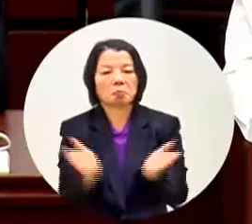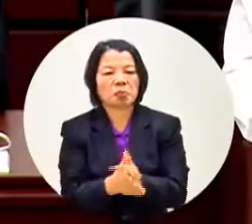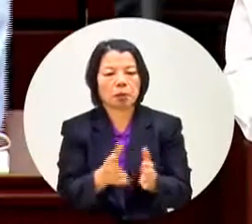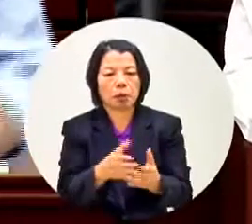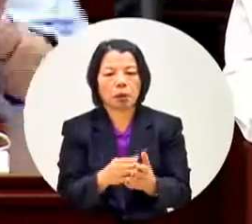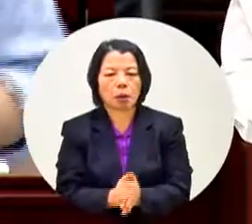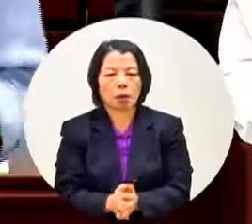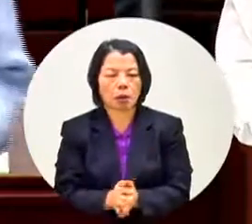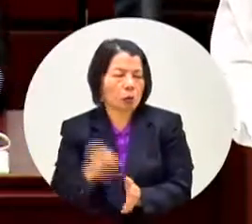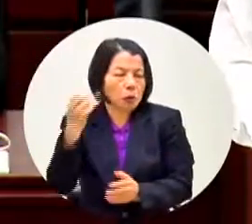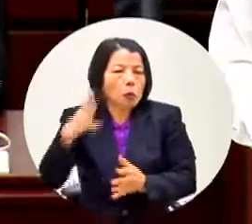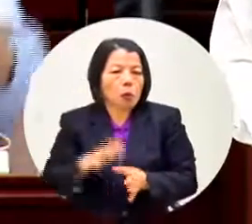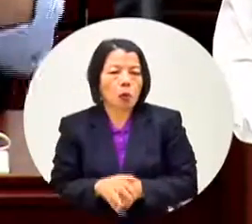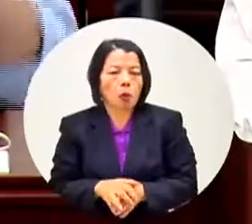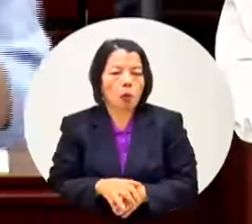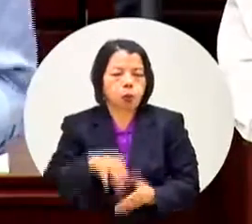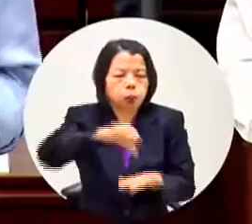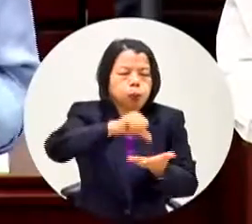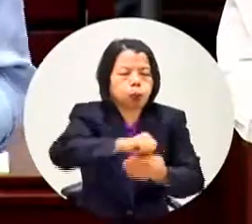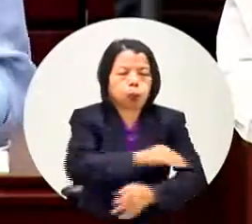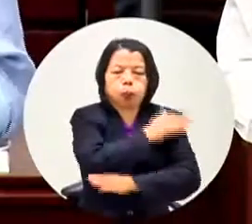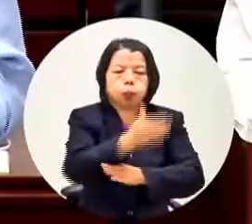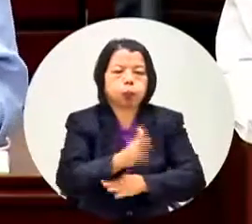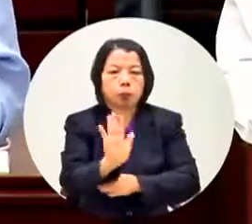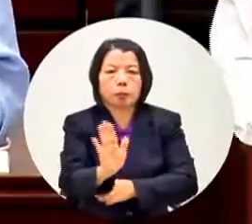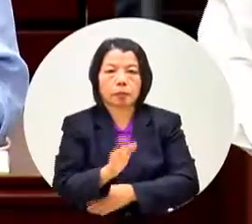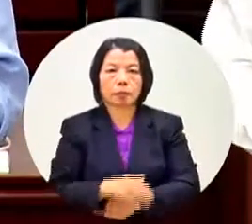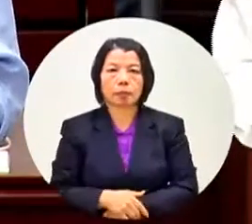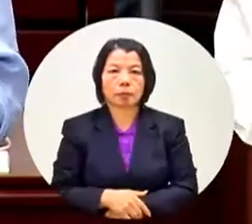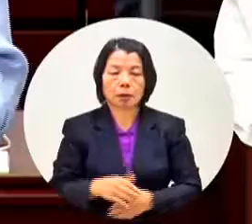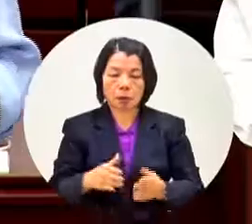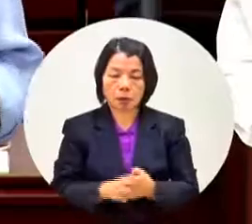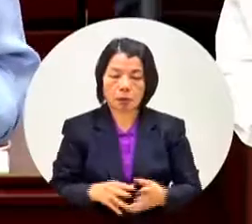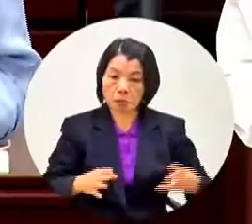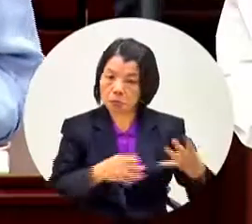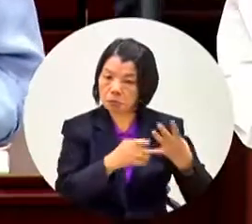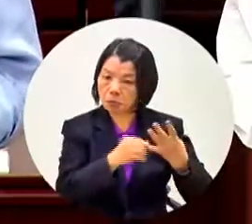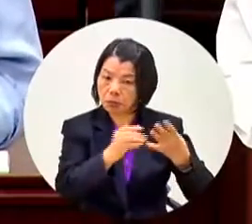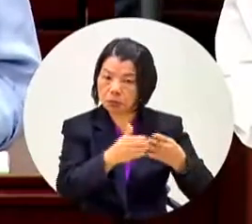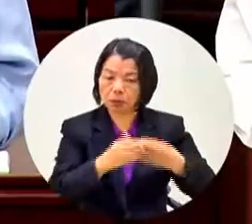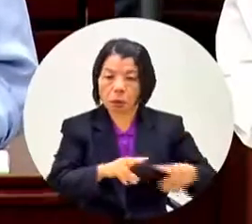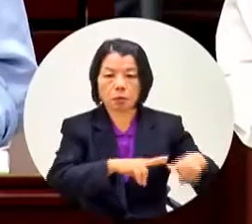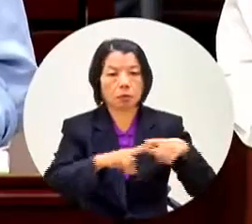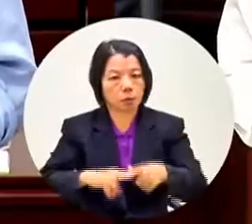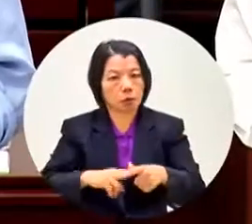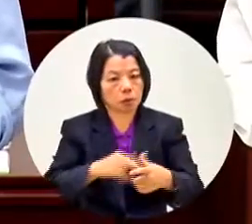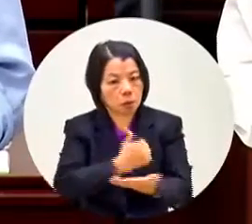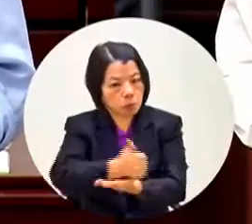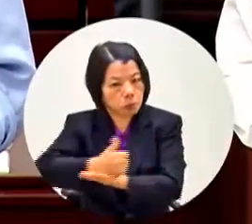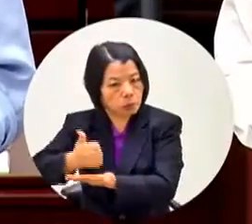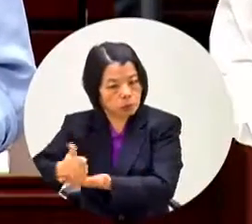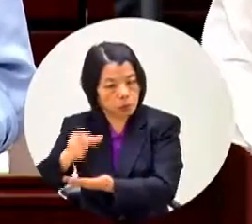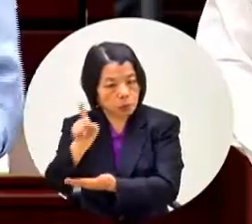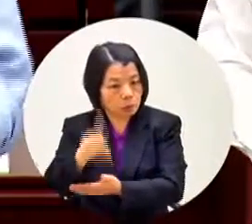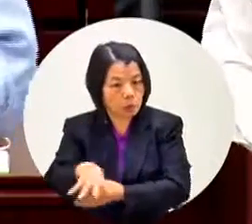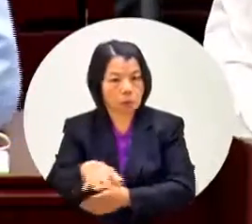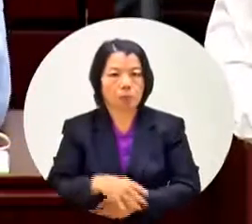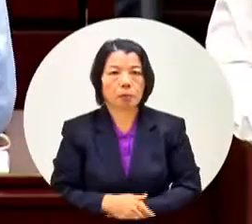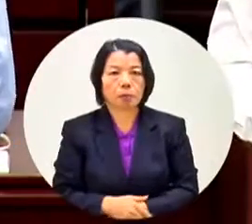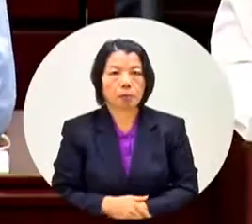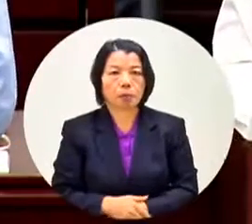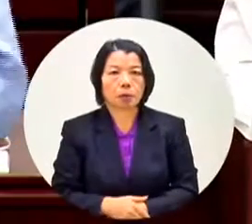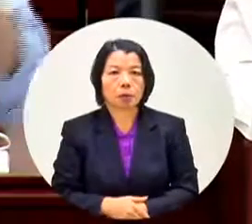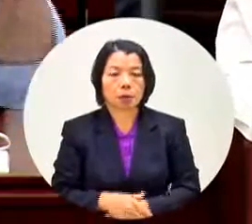收入能够增高，因此在这样的想法之下，这个预警制度跟要规劝这些农渔